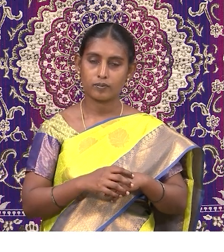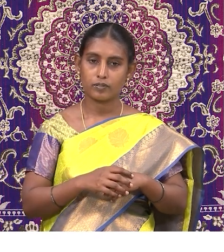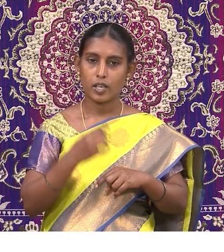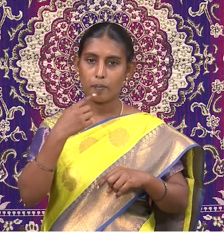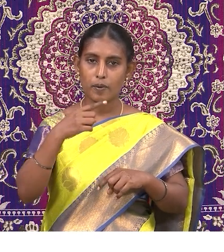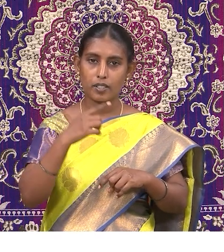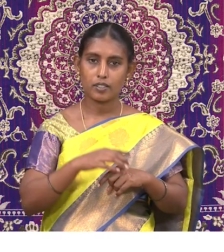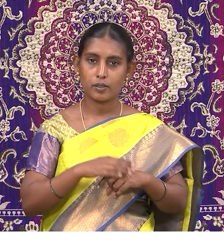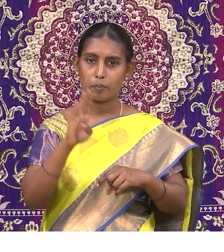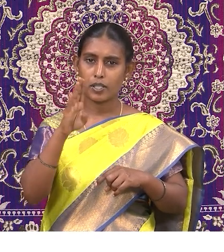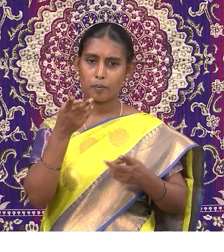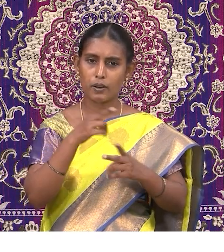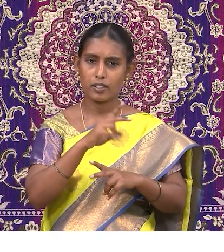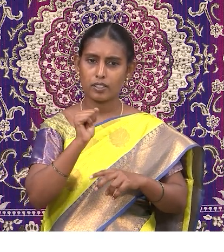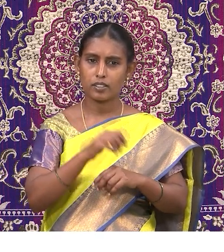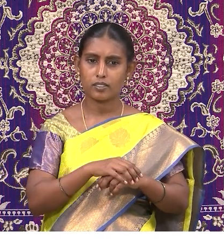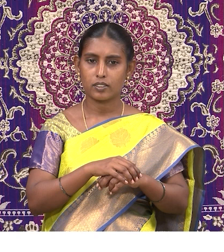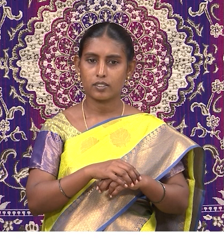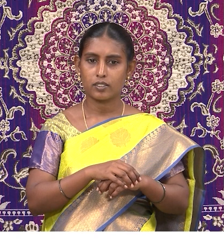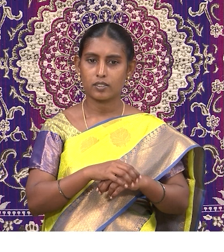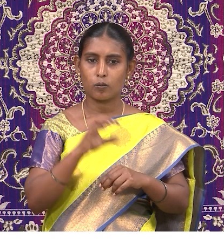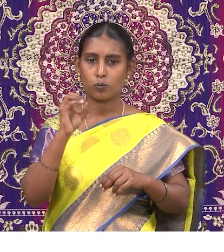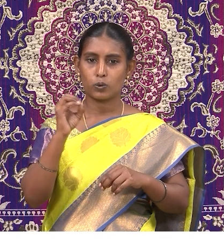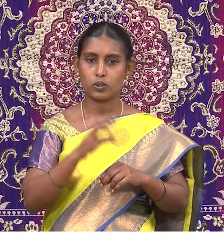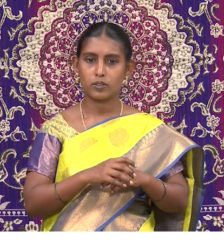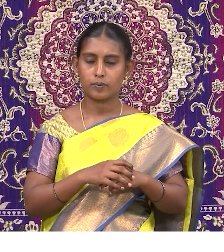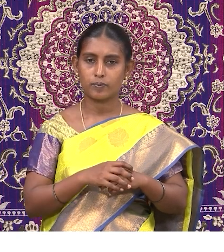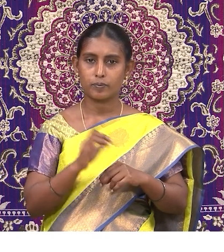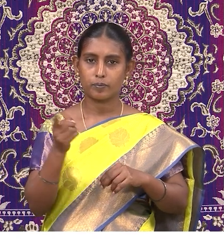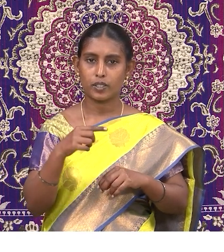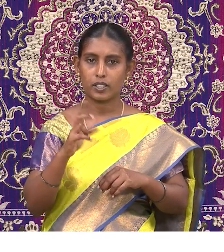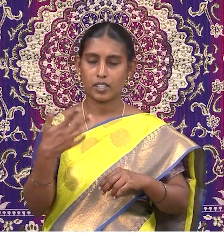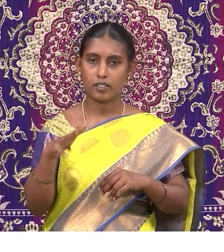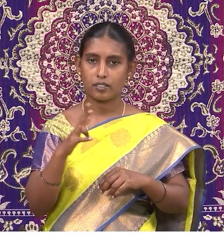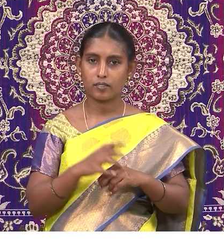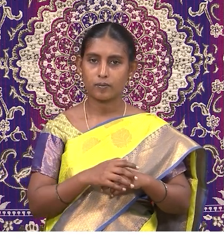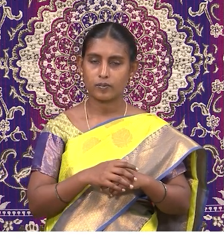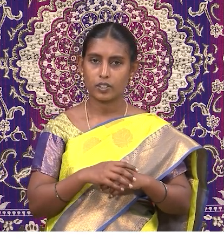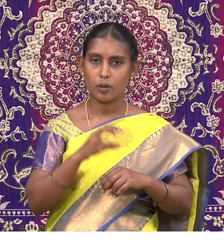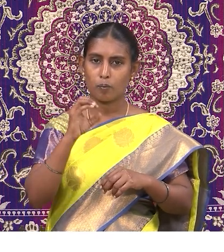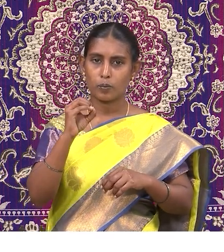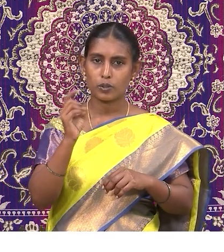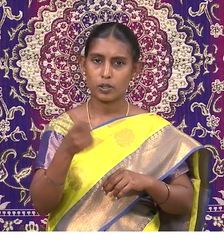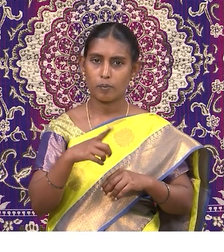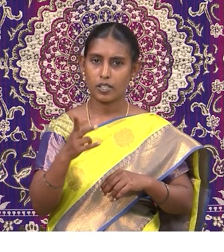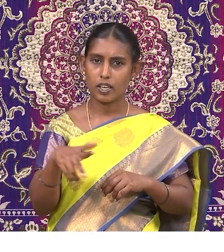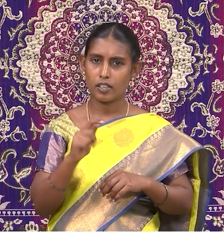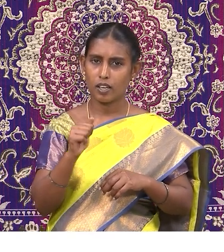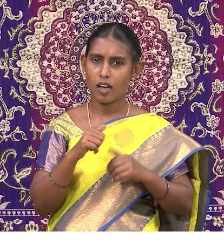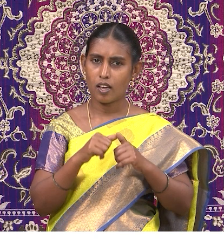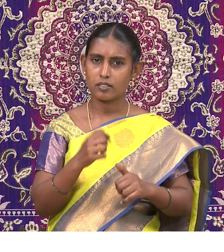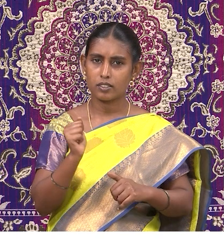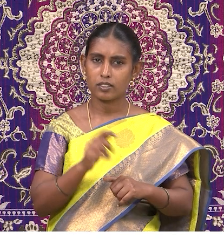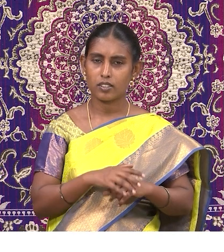அப்போ மைனஸ் பிக்கு நம்ம என்ன பண்ணுவீங்க, பூஜ்ஜியம், பூஜ்ஜியம் பை எட்டு. அப்போ பூஜ்ஜியத்தை எட்டால் வகுத்தால் கிடைக்கிறது என்ன